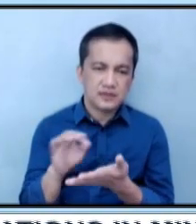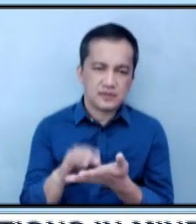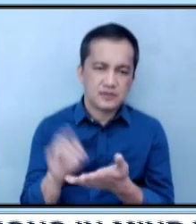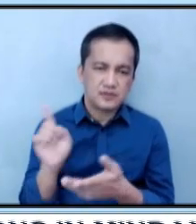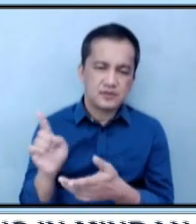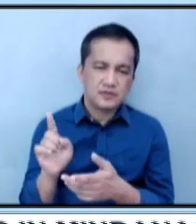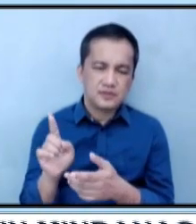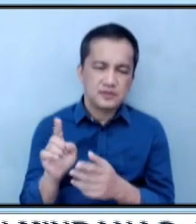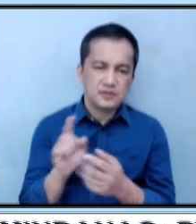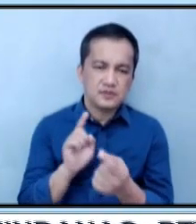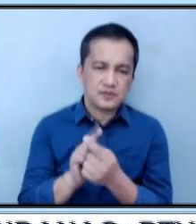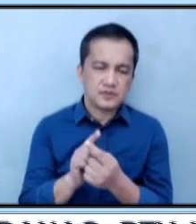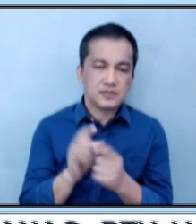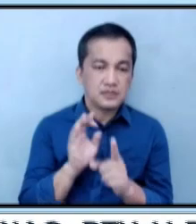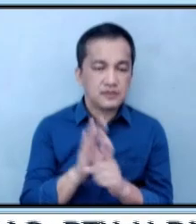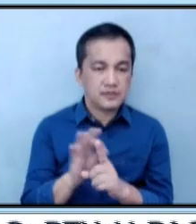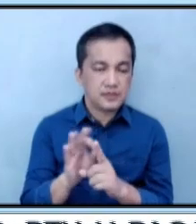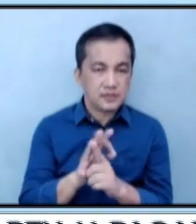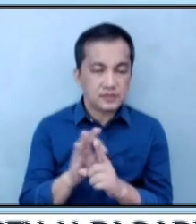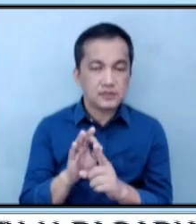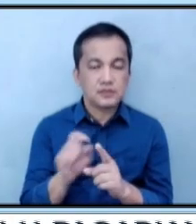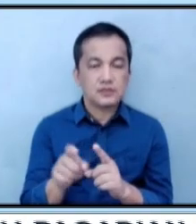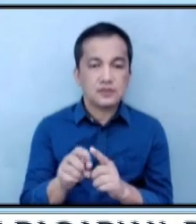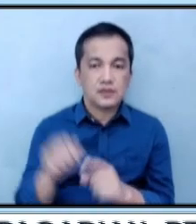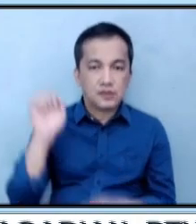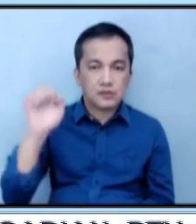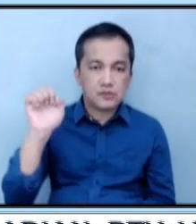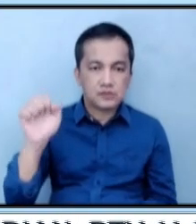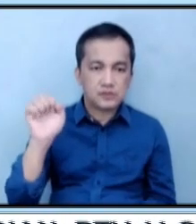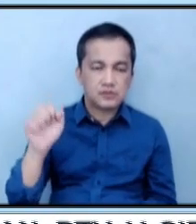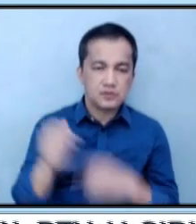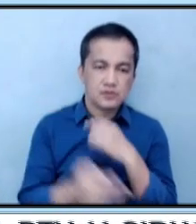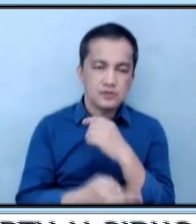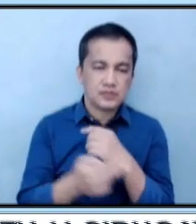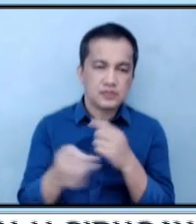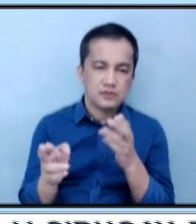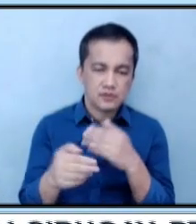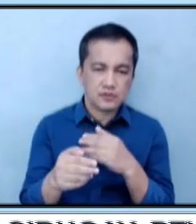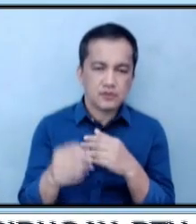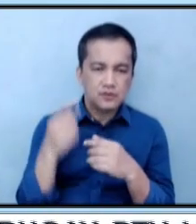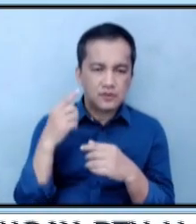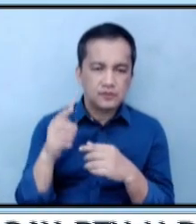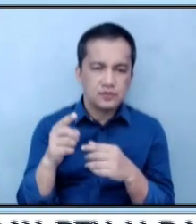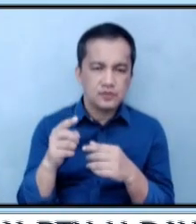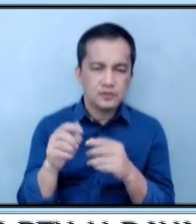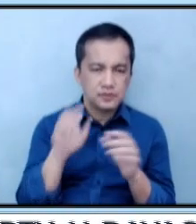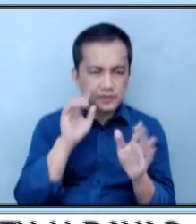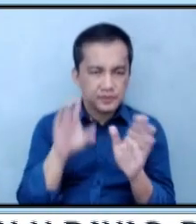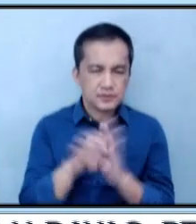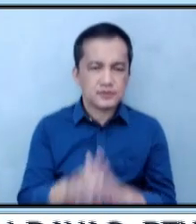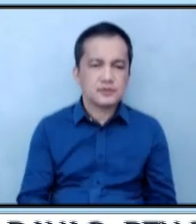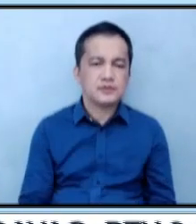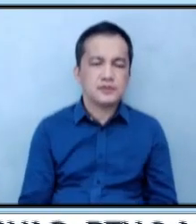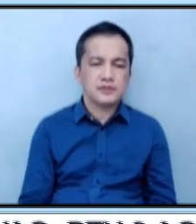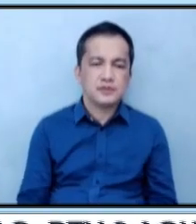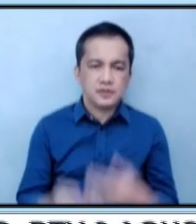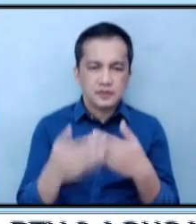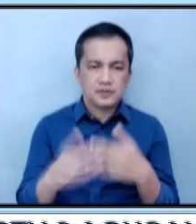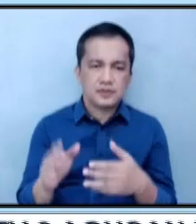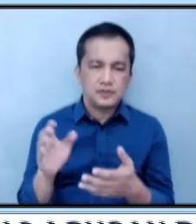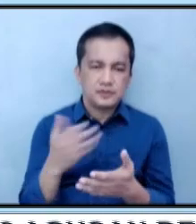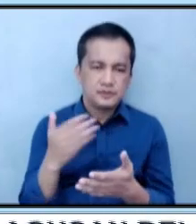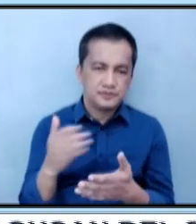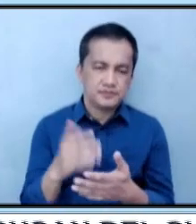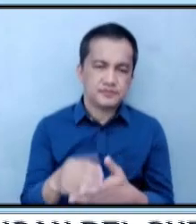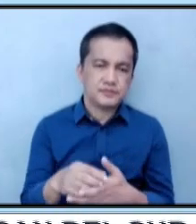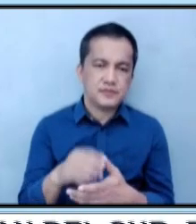encounter sa ilang fans na kumatok sa kanilang hotel room para magpa-picture pagkatapos ng kanilang concert sa